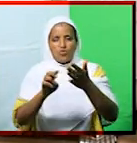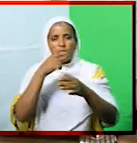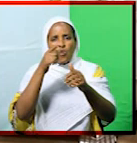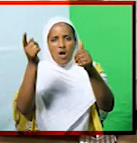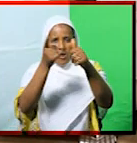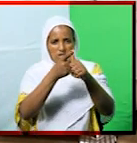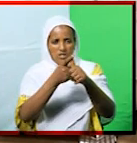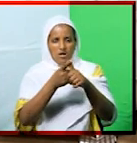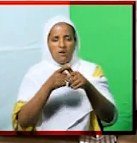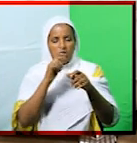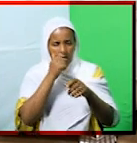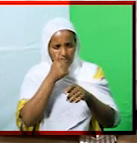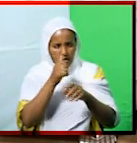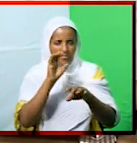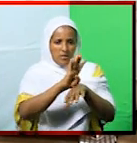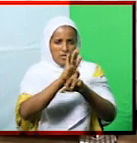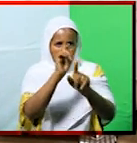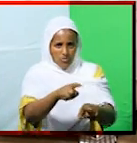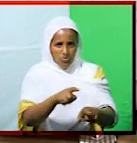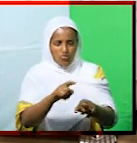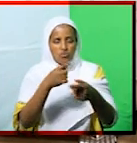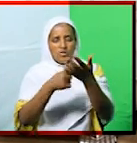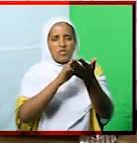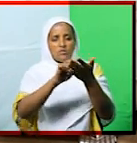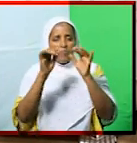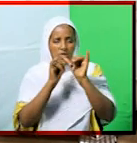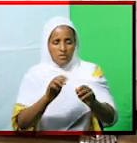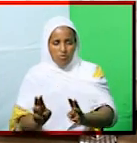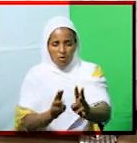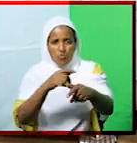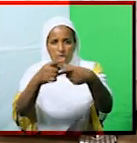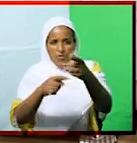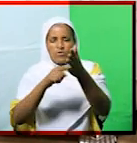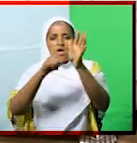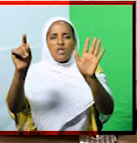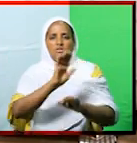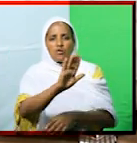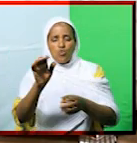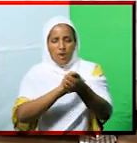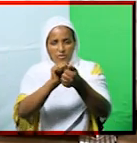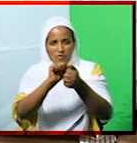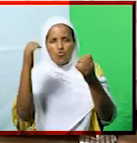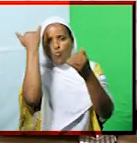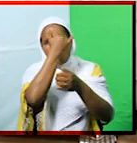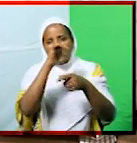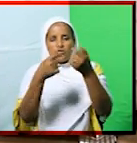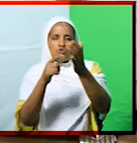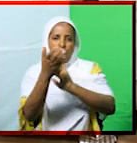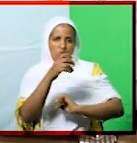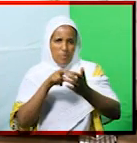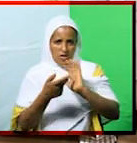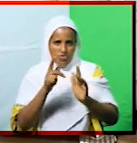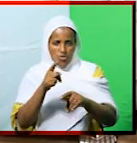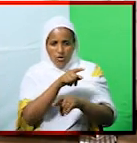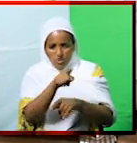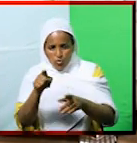ለቅዱሳን የሚለው አንደኛ ደጅ ለጸኑት ለነቢያት፣ ሁለተኛ ደግሞ መቀደስ ለሚፈልጉ በመንገዱ ለሚሄዱ ተገለጠላቸው ለሚጠፉት በስሙኝነታቸው ስለሆነ